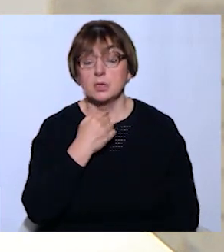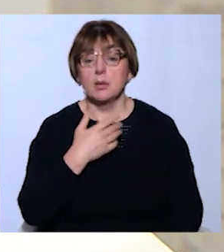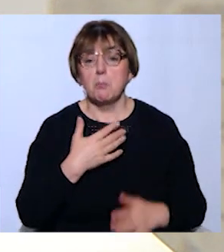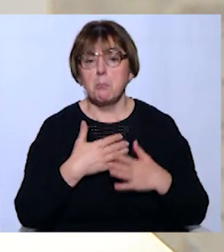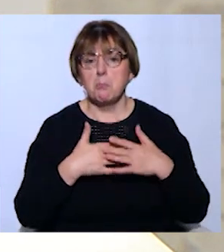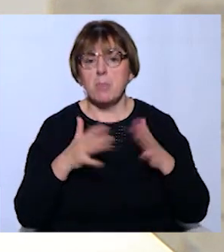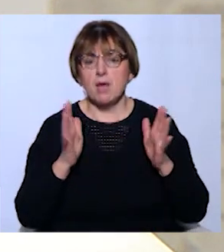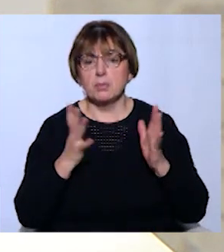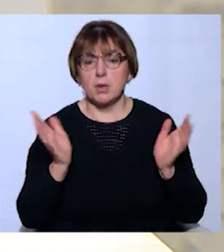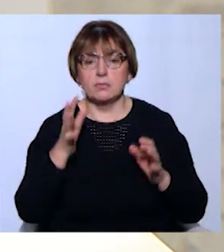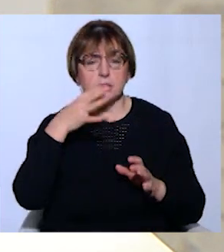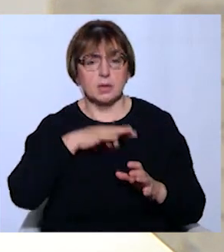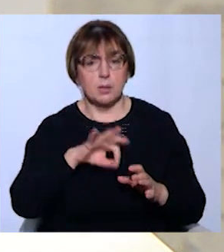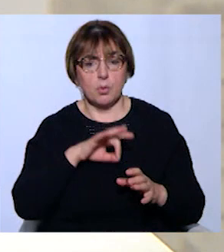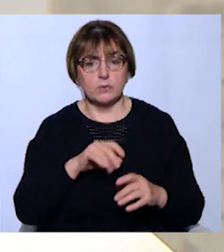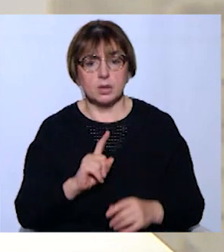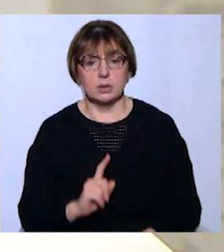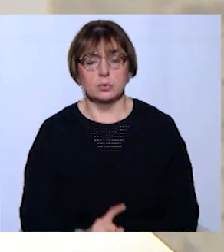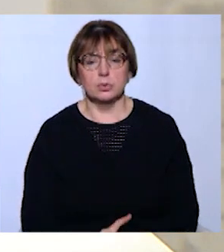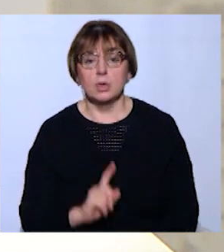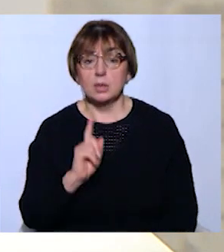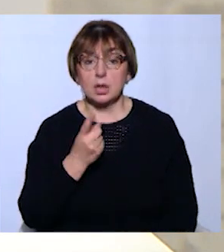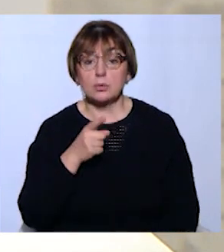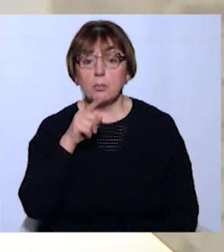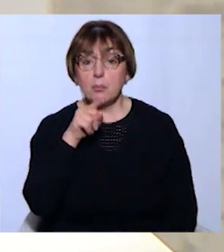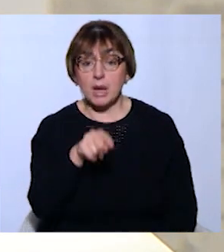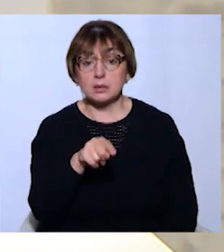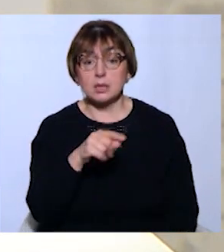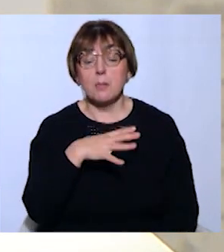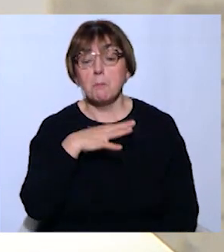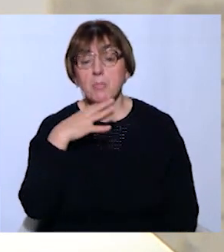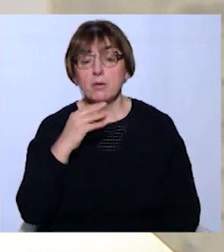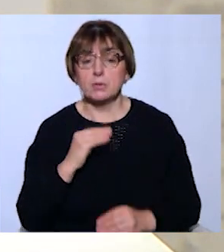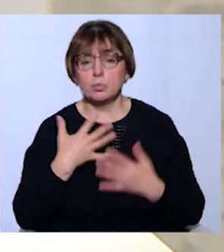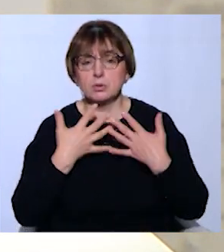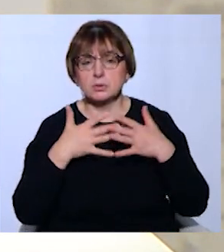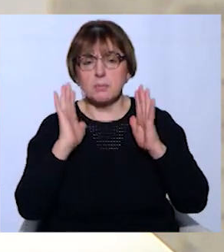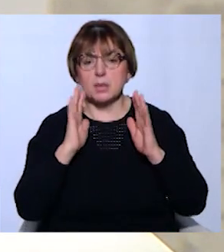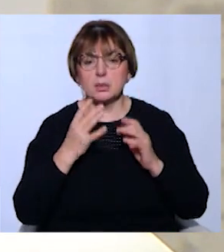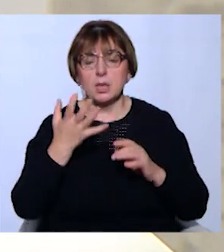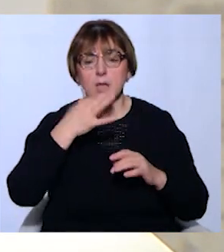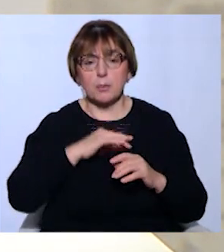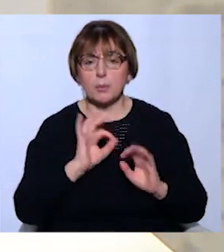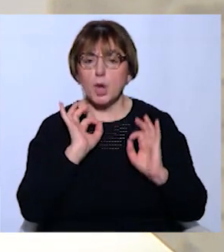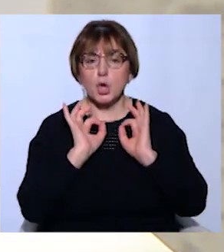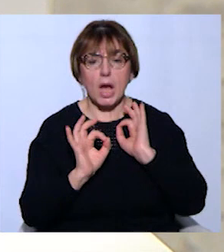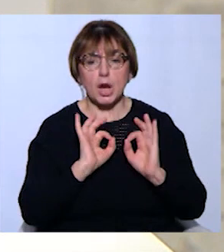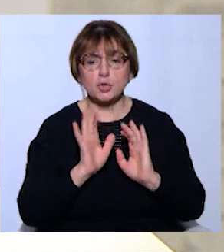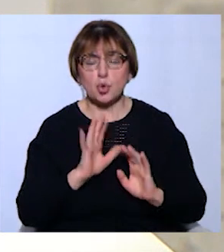ზედმეტად გამოვიყენოთ მოკლედ ეს ნივთიერებები, რადგან მათი ზედმეტად გამოყენება და არასწორად